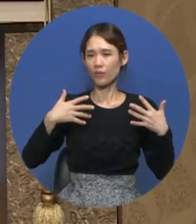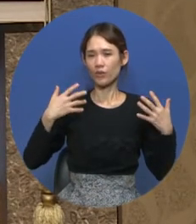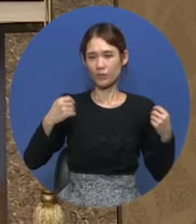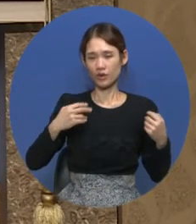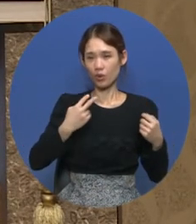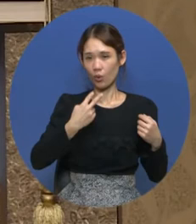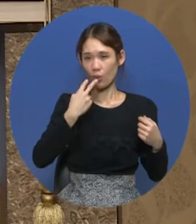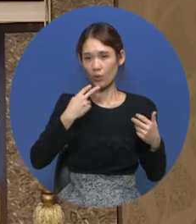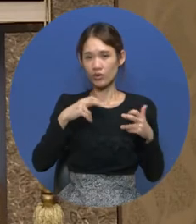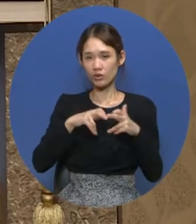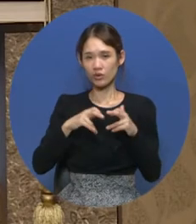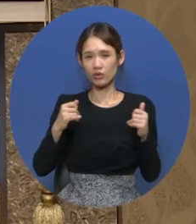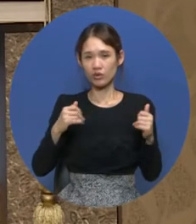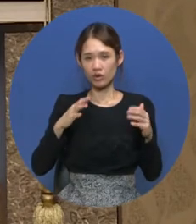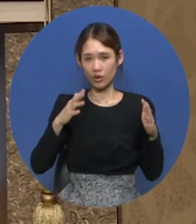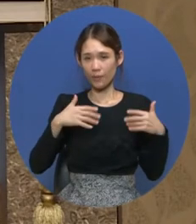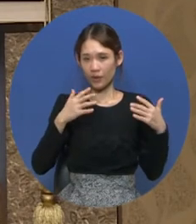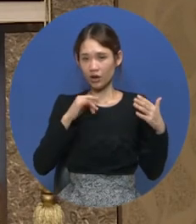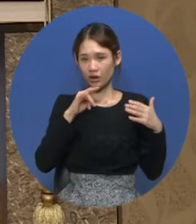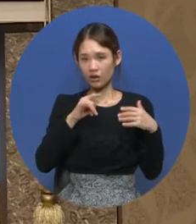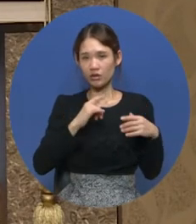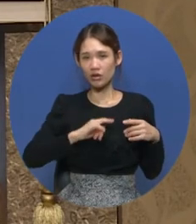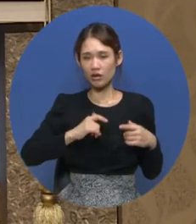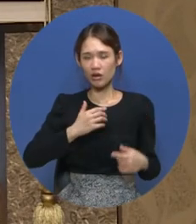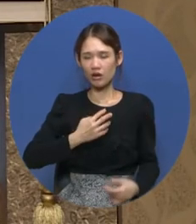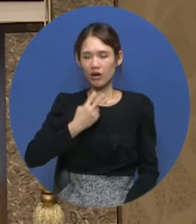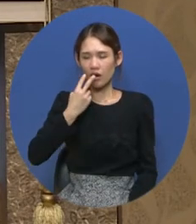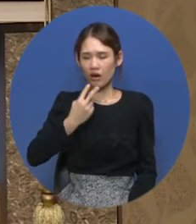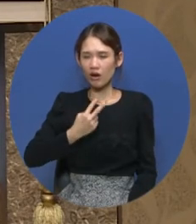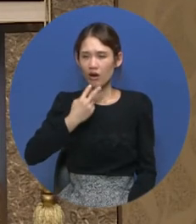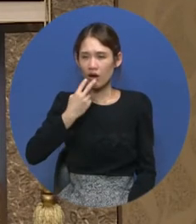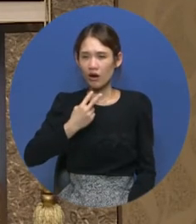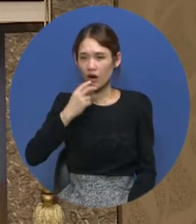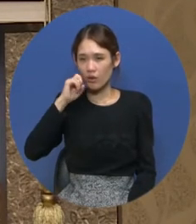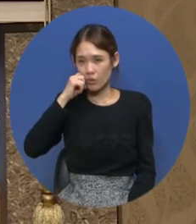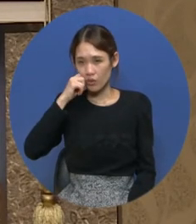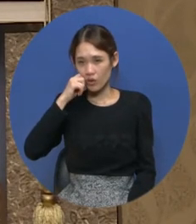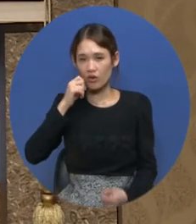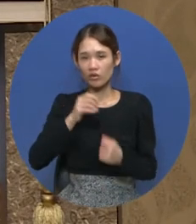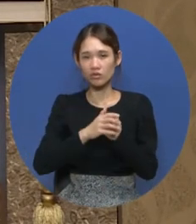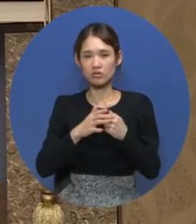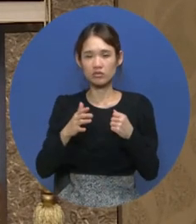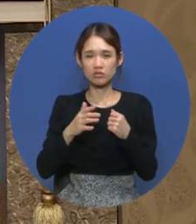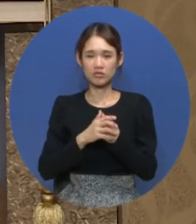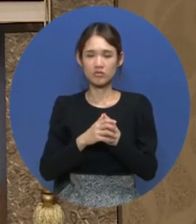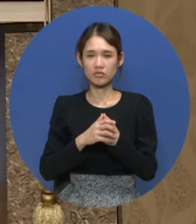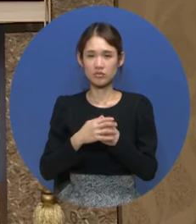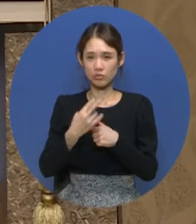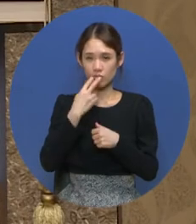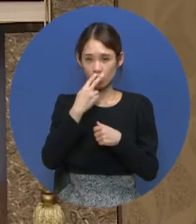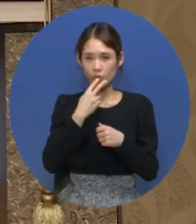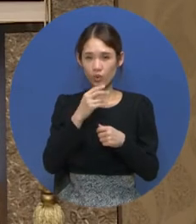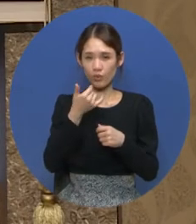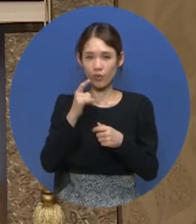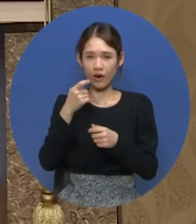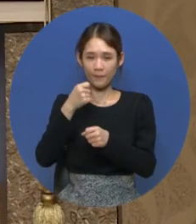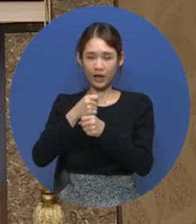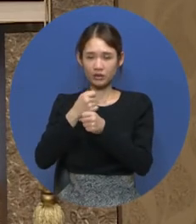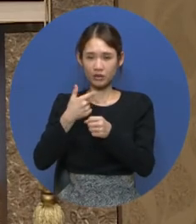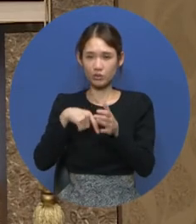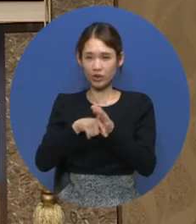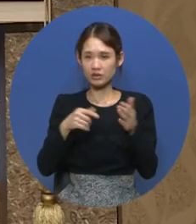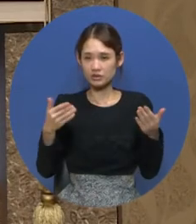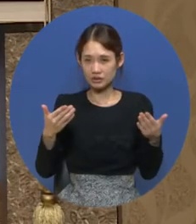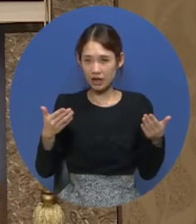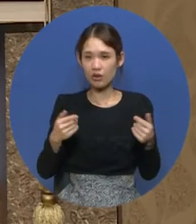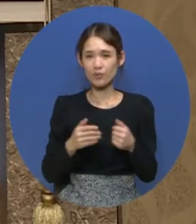호흡 장애인들은 그런 바람 부는데 가면은 더 숨을 모시는 예 그런데 어쨌든 우리가 보물 하기 위한 그런 작업이라 그러나